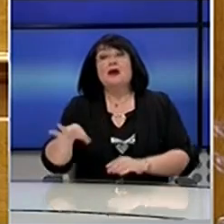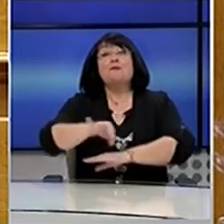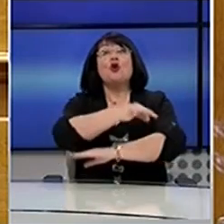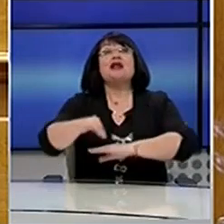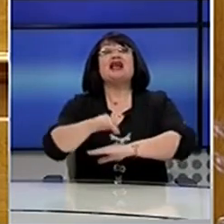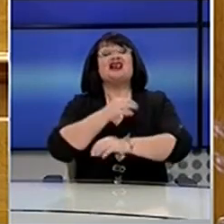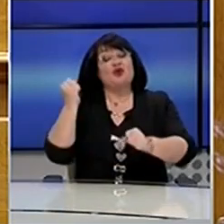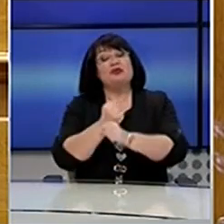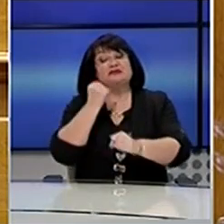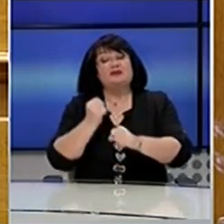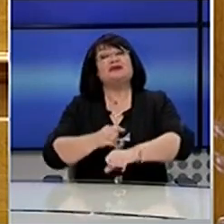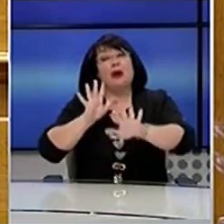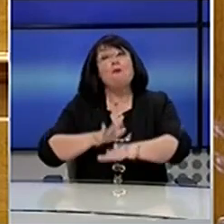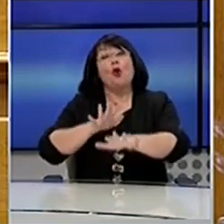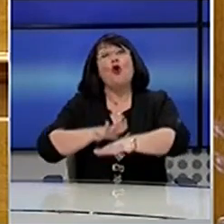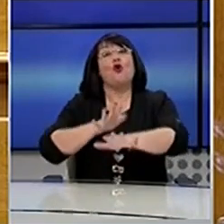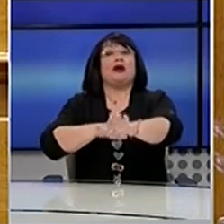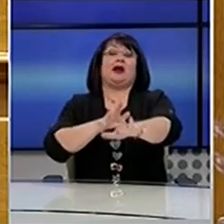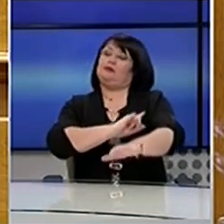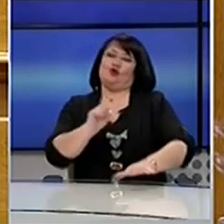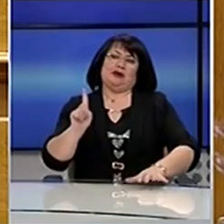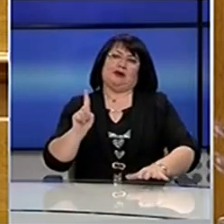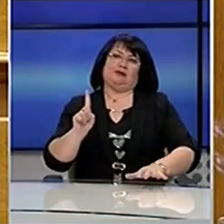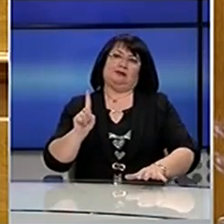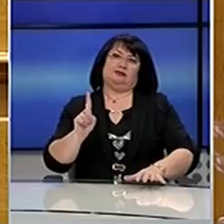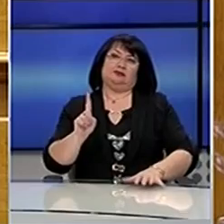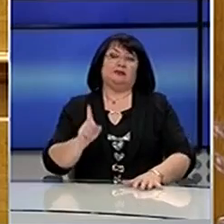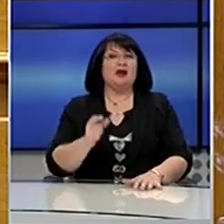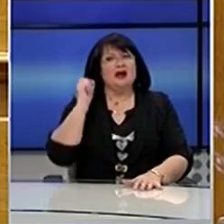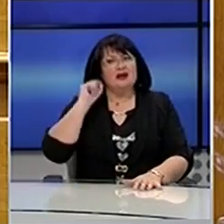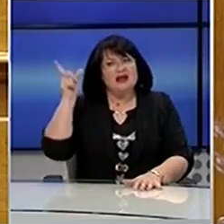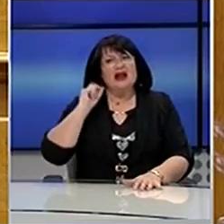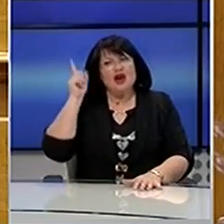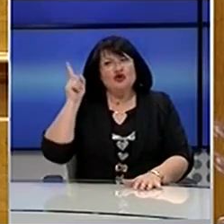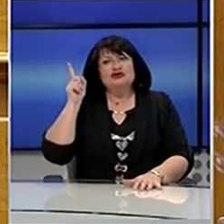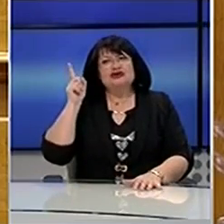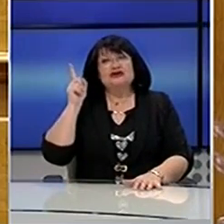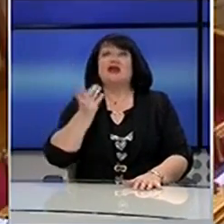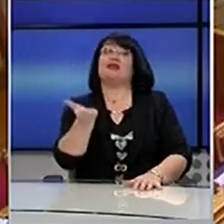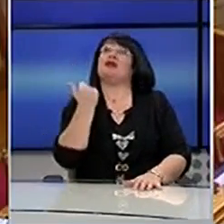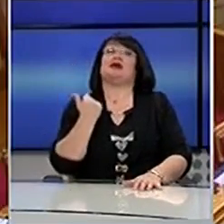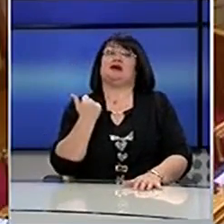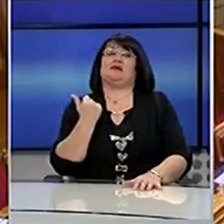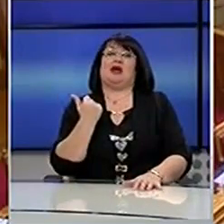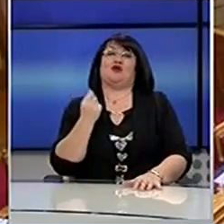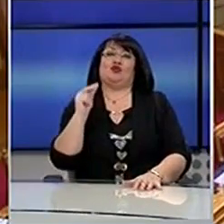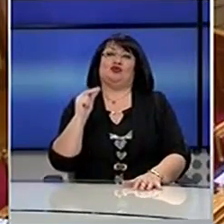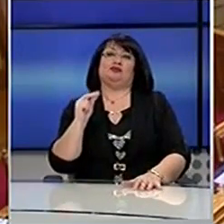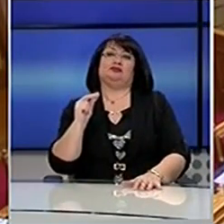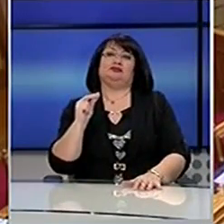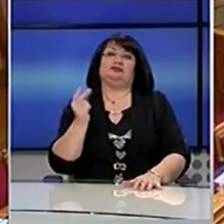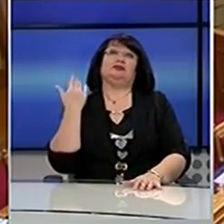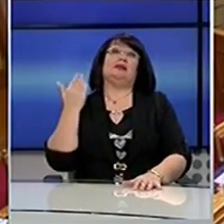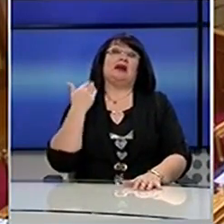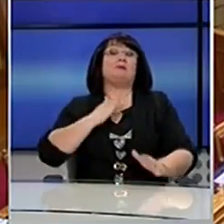Πολυτεχνείου, παραβλέποντας ότι δεν υπήρχαν εκδηλώσεις ούτε σε άλλες εθνικές επετείους